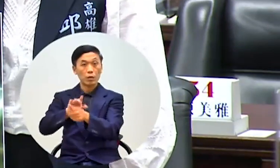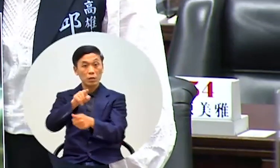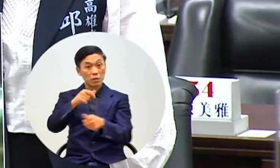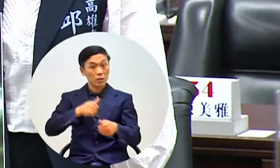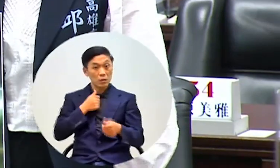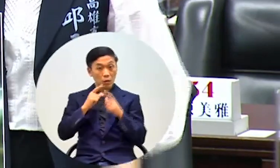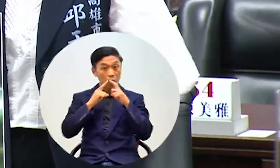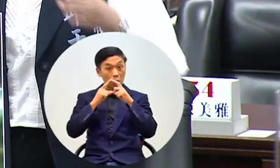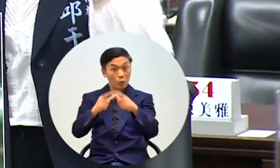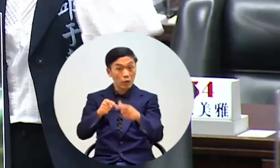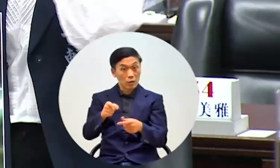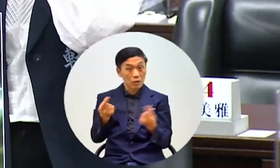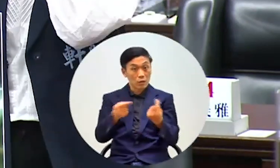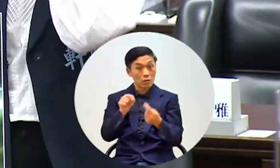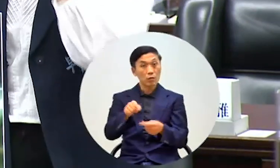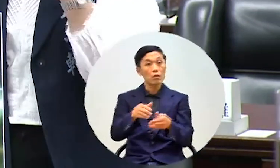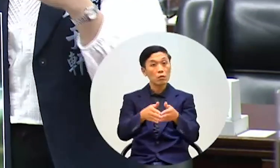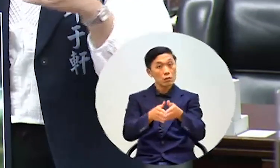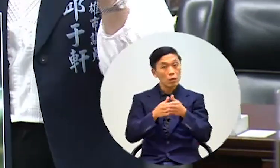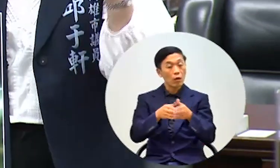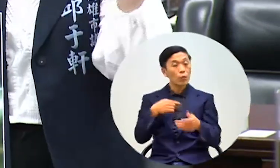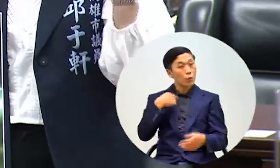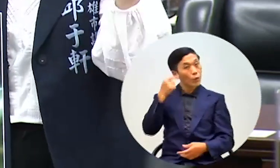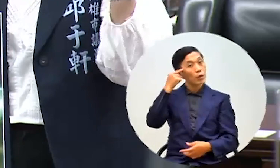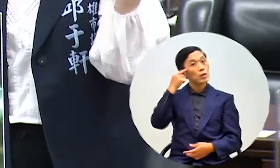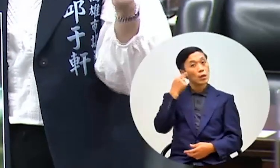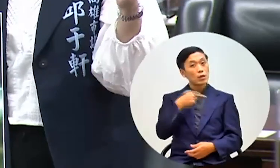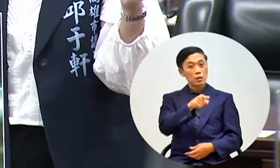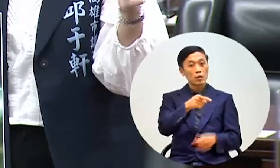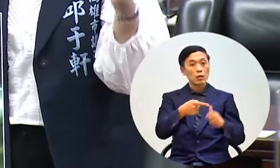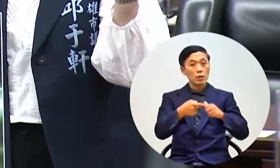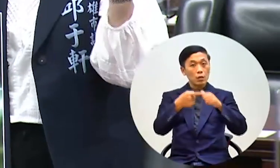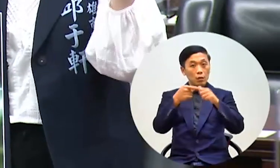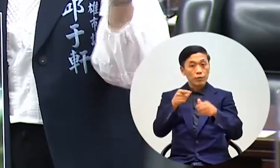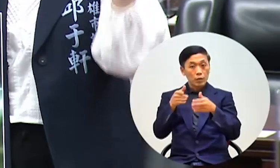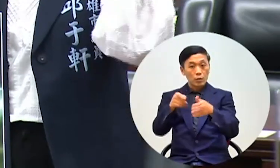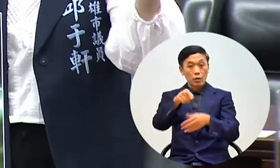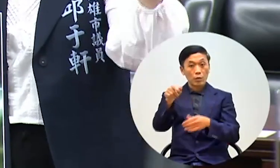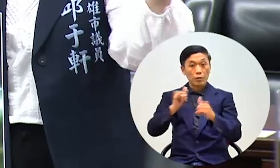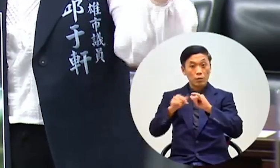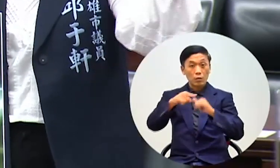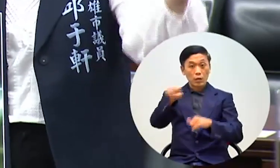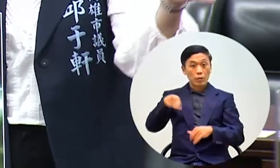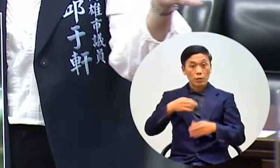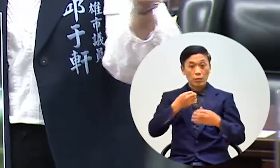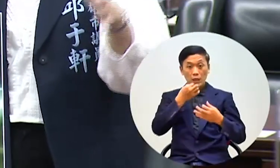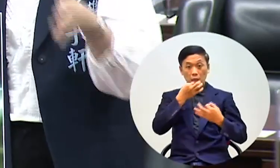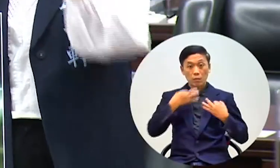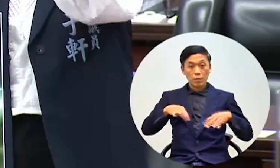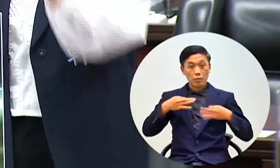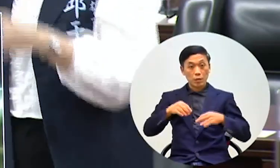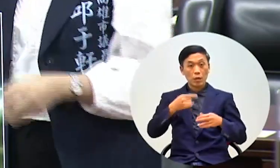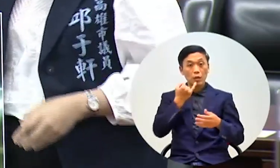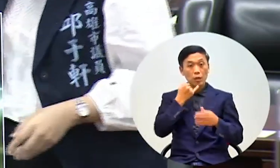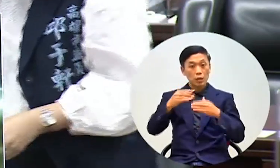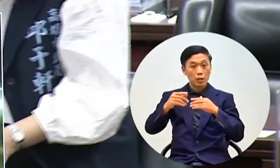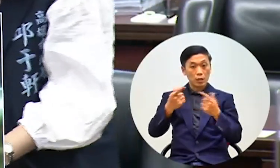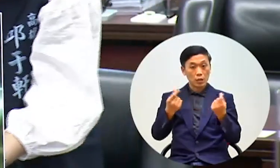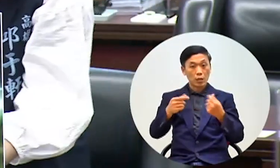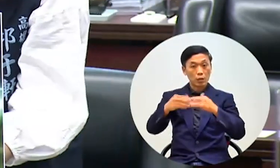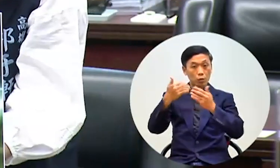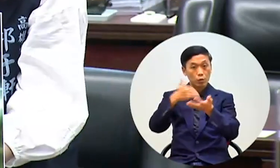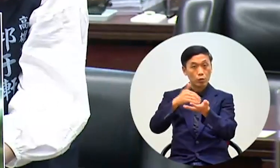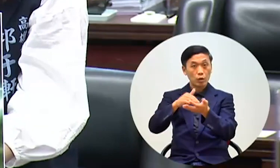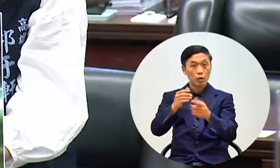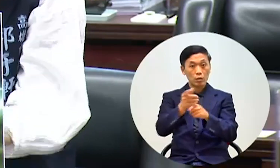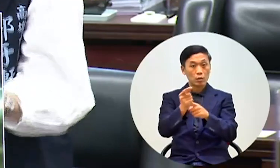吗？好、哦，我认为第一个，你起码你可以把这些损失去做同等的估算。那你现在消防局不是有一